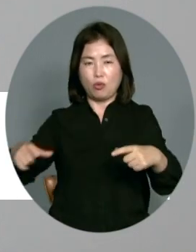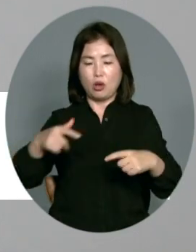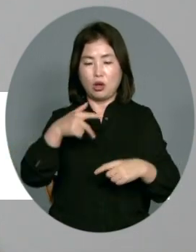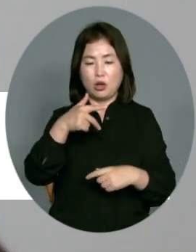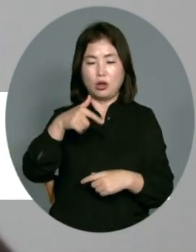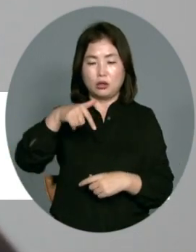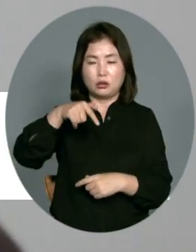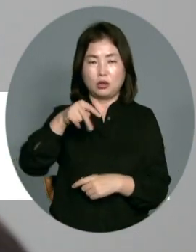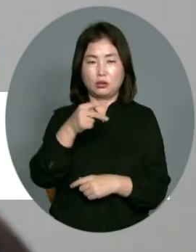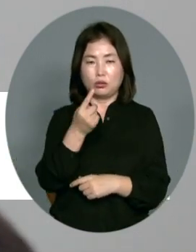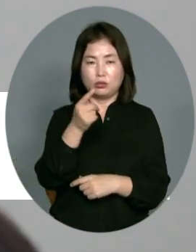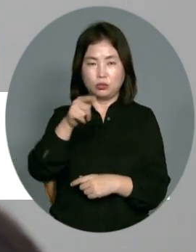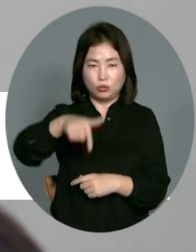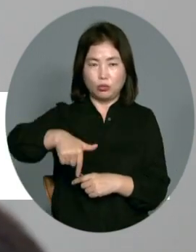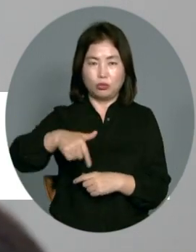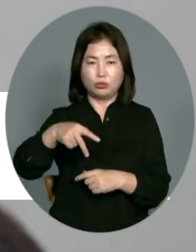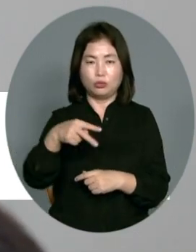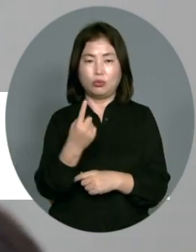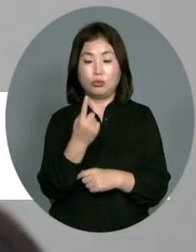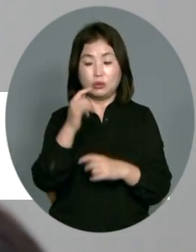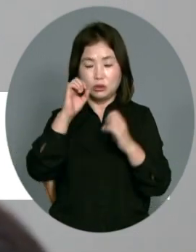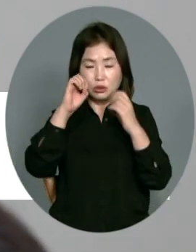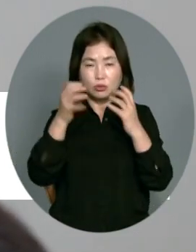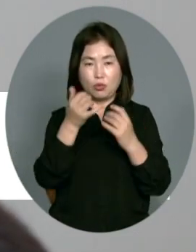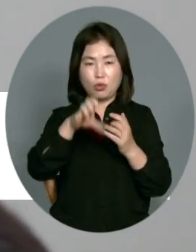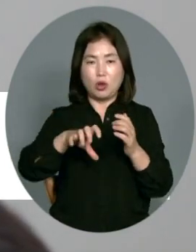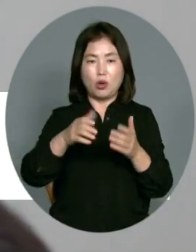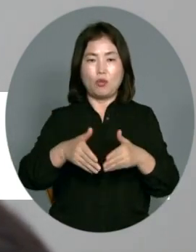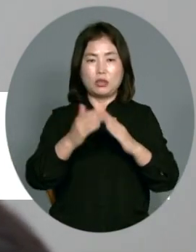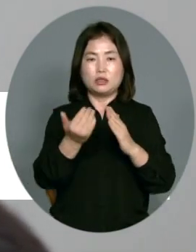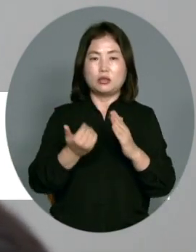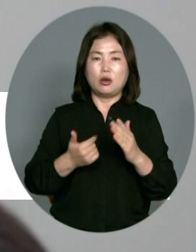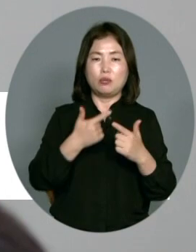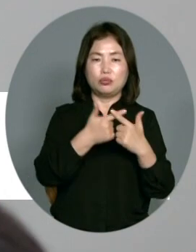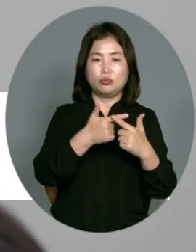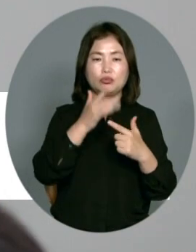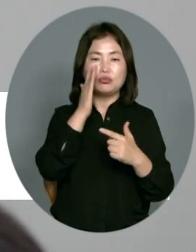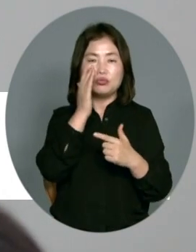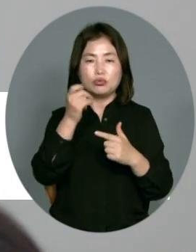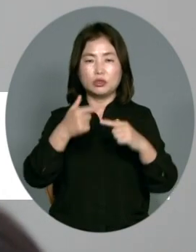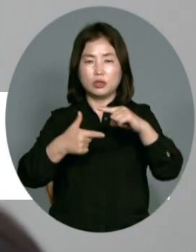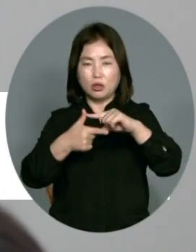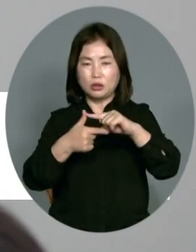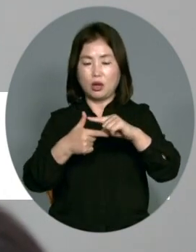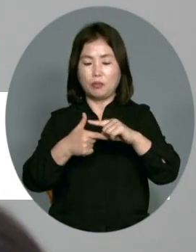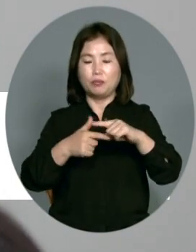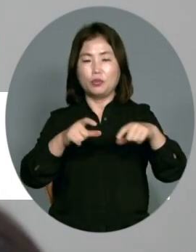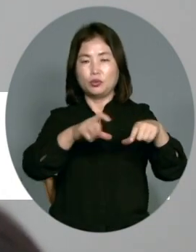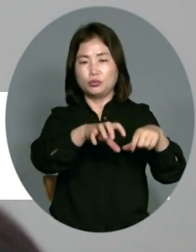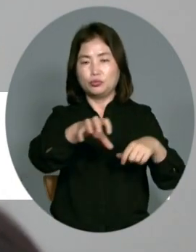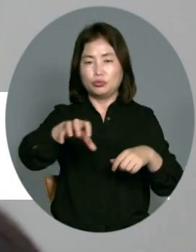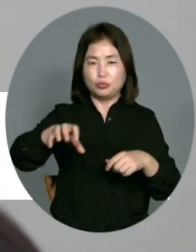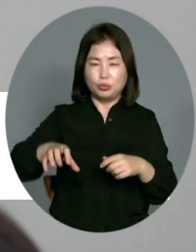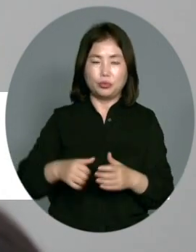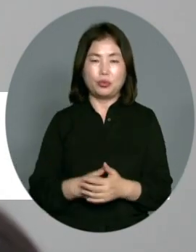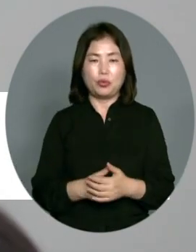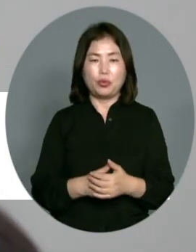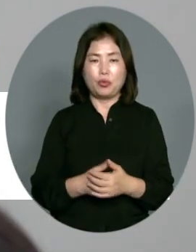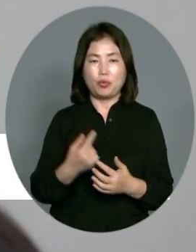가덕도 신공항 이전에 완공 이전에 구울경 등 영남권